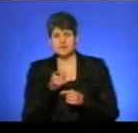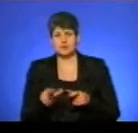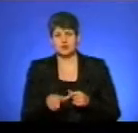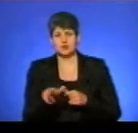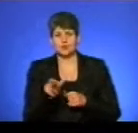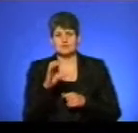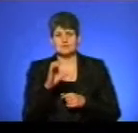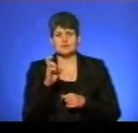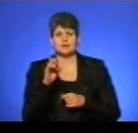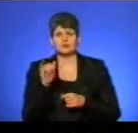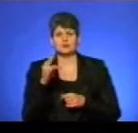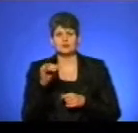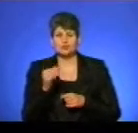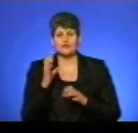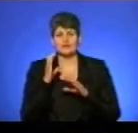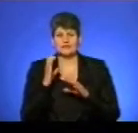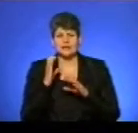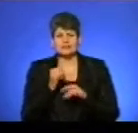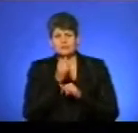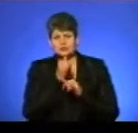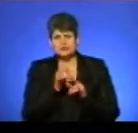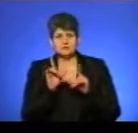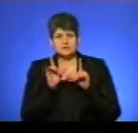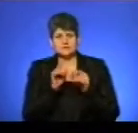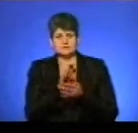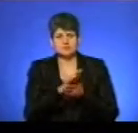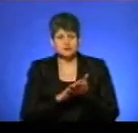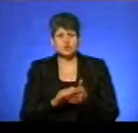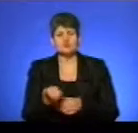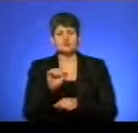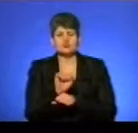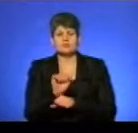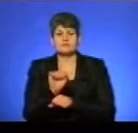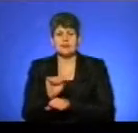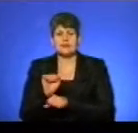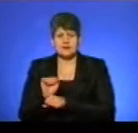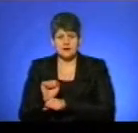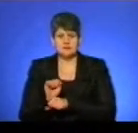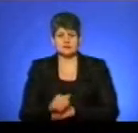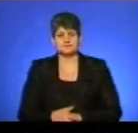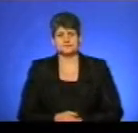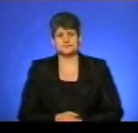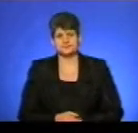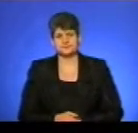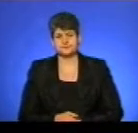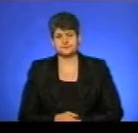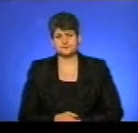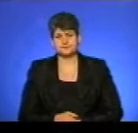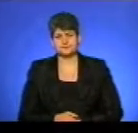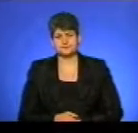Будного вантажівки через неможливість продовжувати рух зупинялись, повідомив водій Олег Плескач. Детальніше у наступному